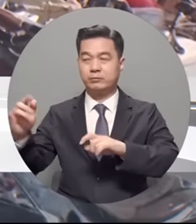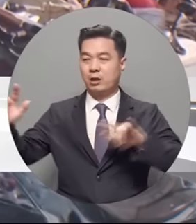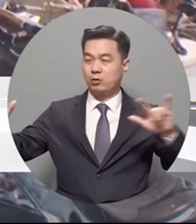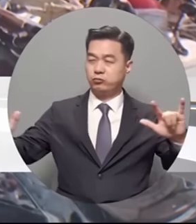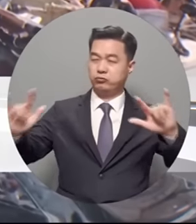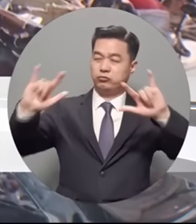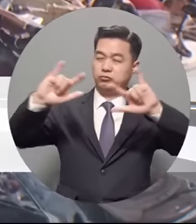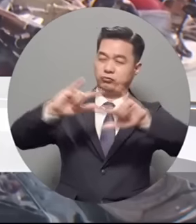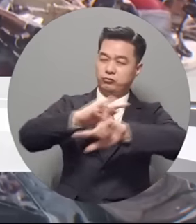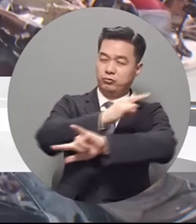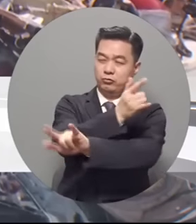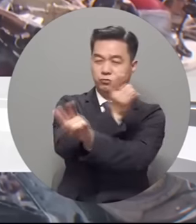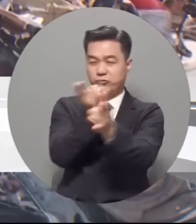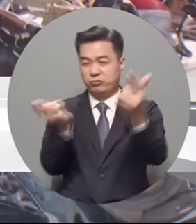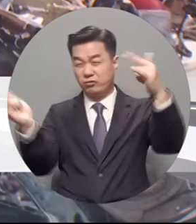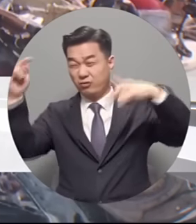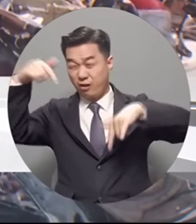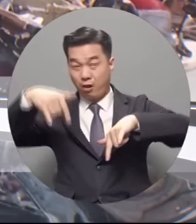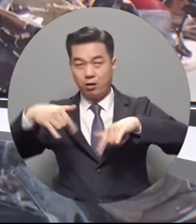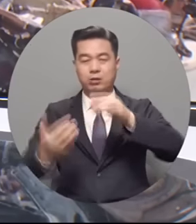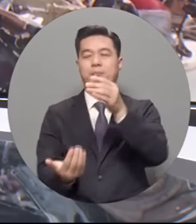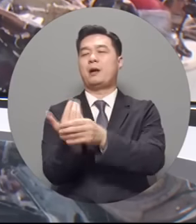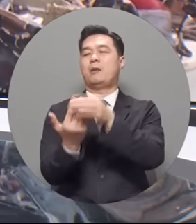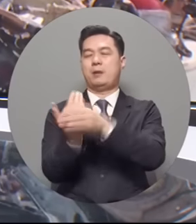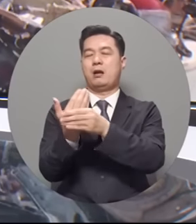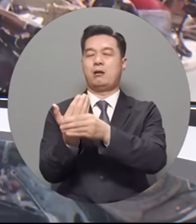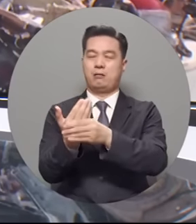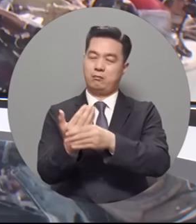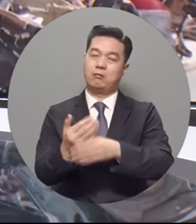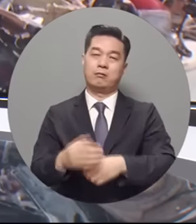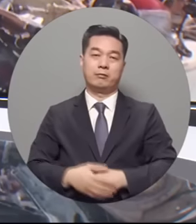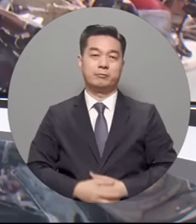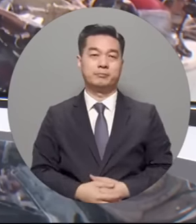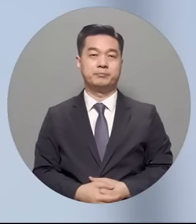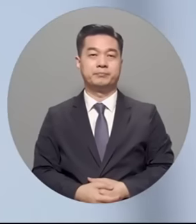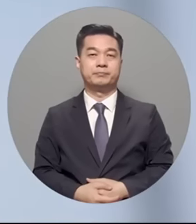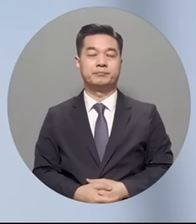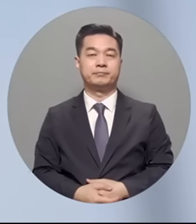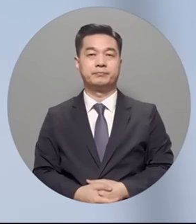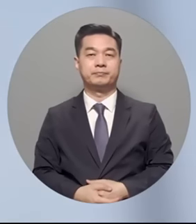군용기들의 사고가 잇따르고 있습니다. 윤성철 기자가 전하겠습니다.